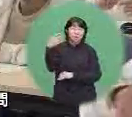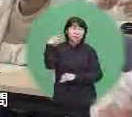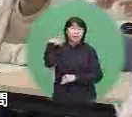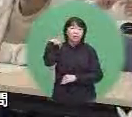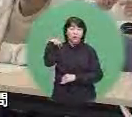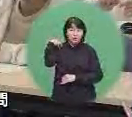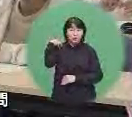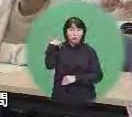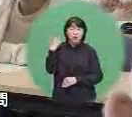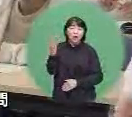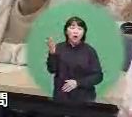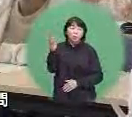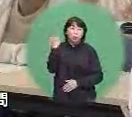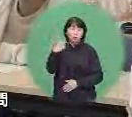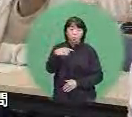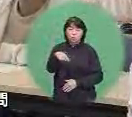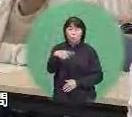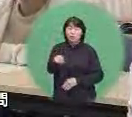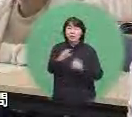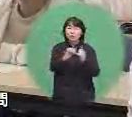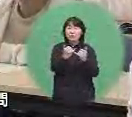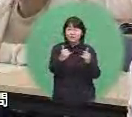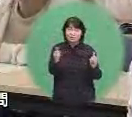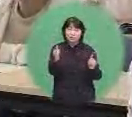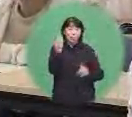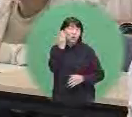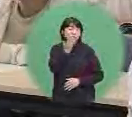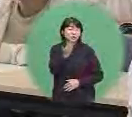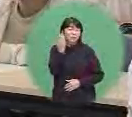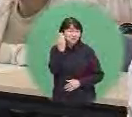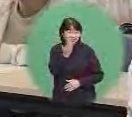ランティアにわからないところを質問します。